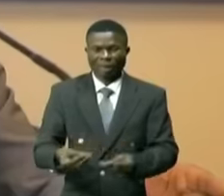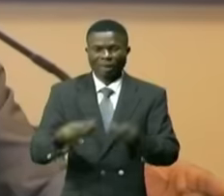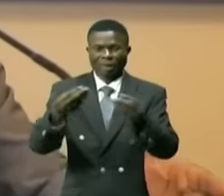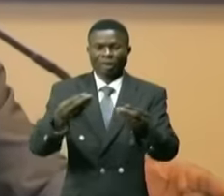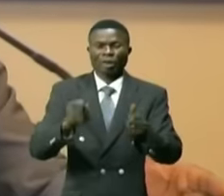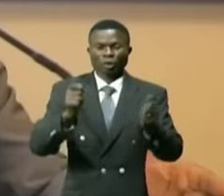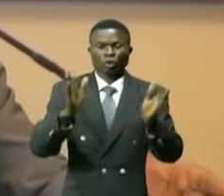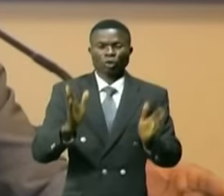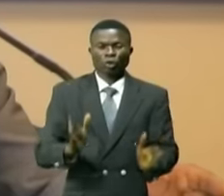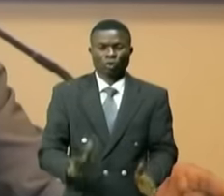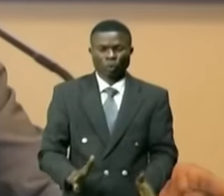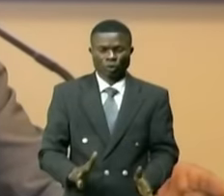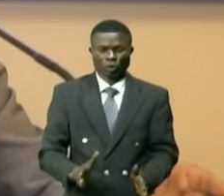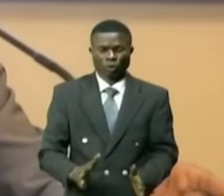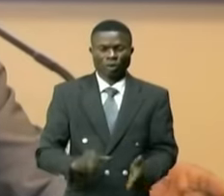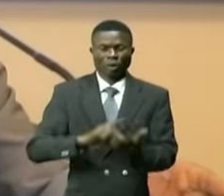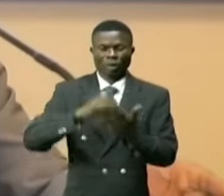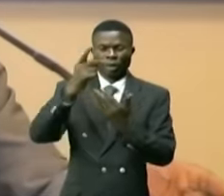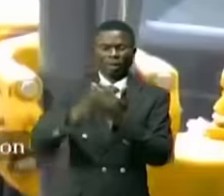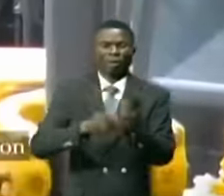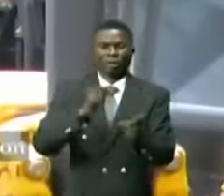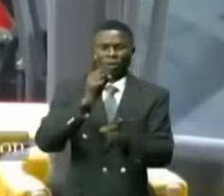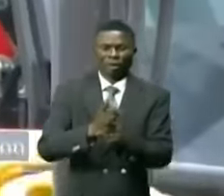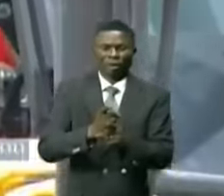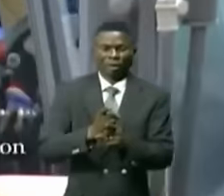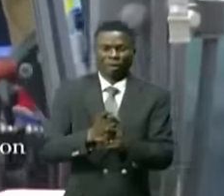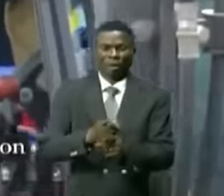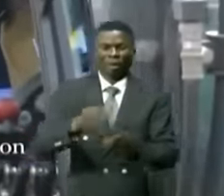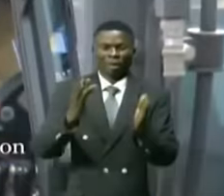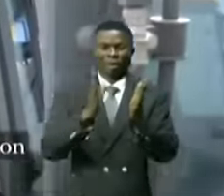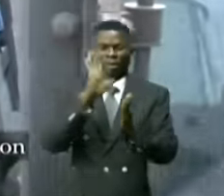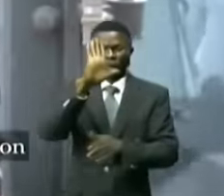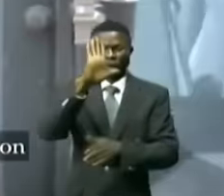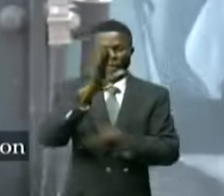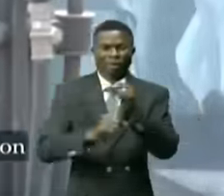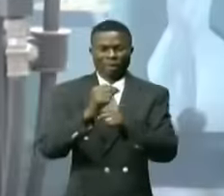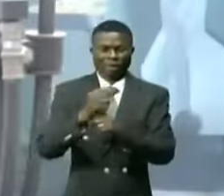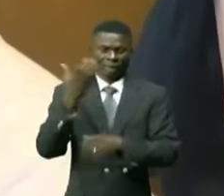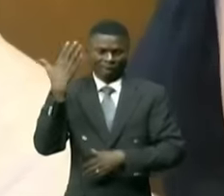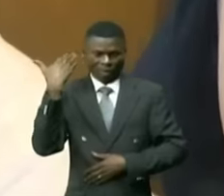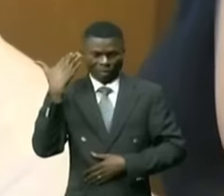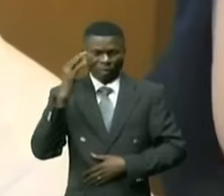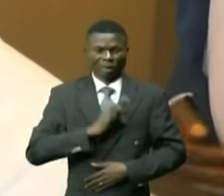François Mambati Chimbi a adressé un bilan élogieux des 5 dernières années de Félix.